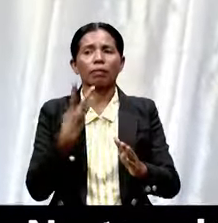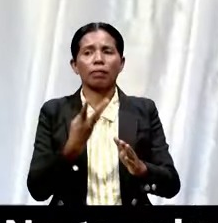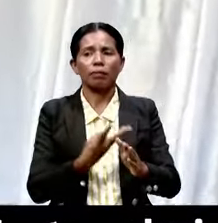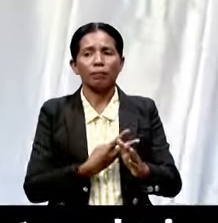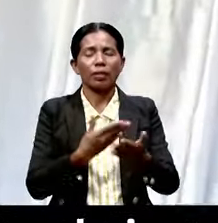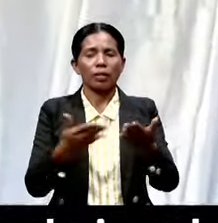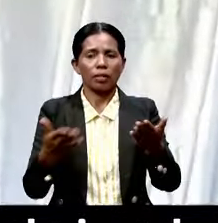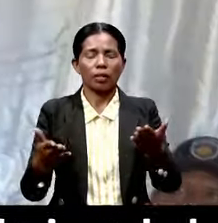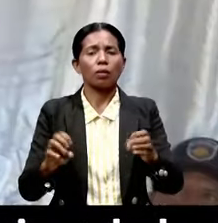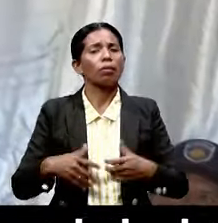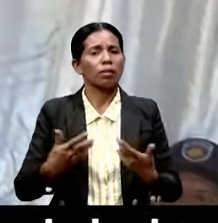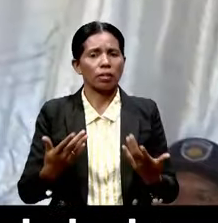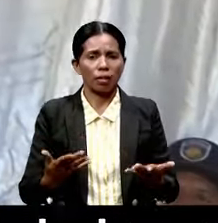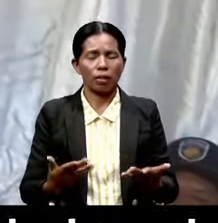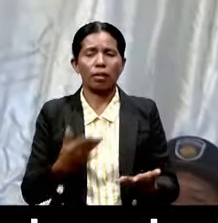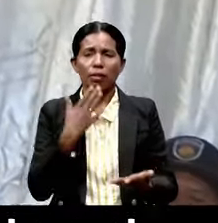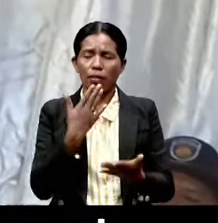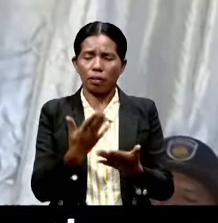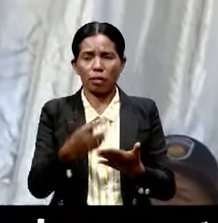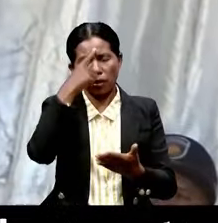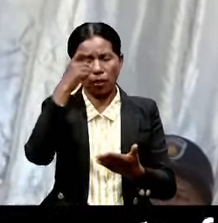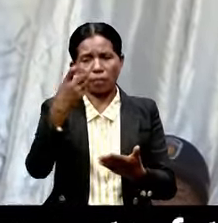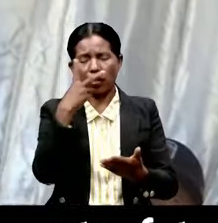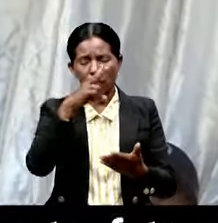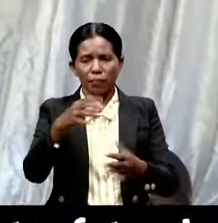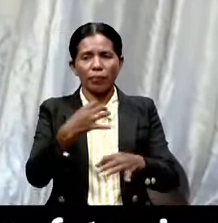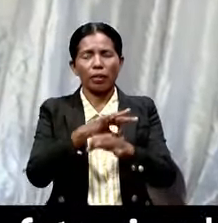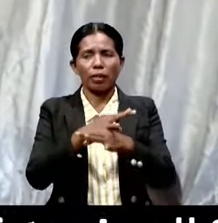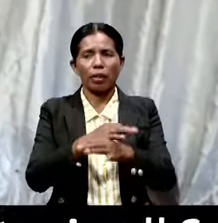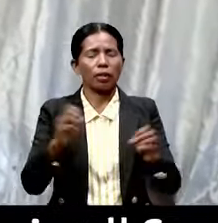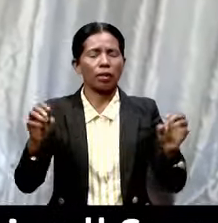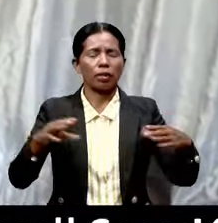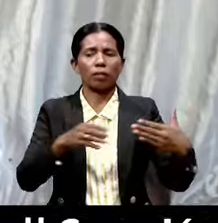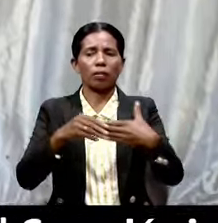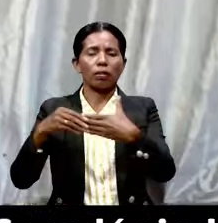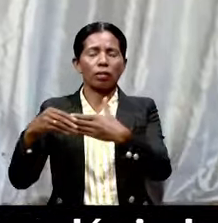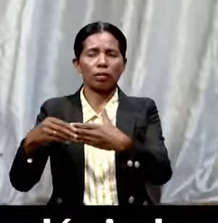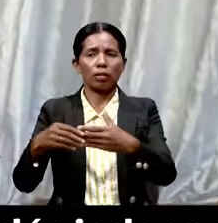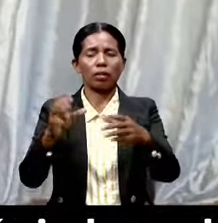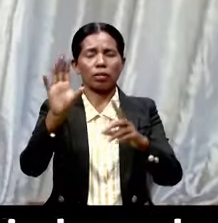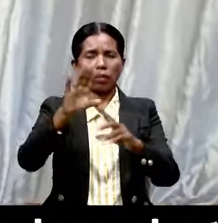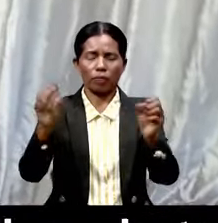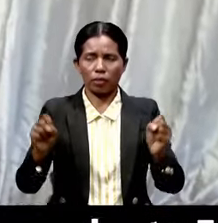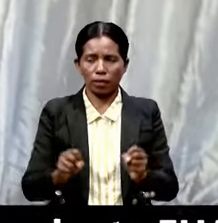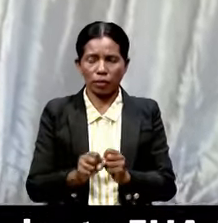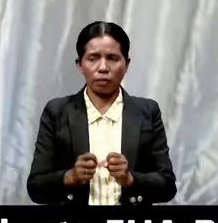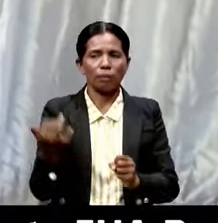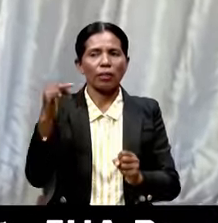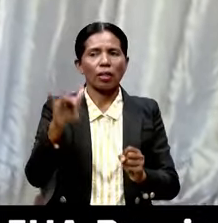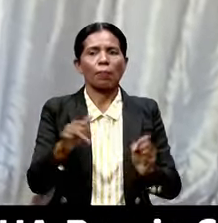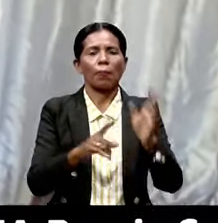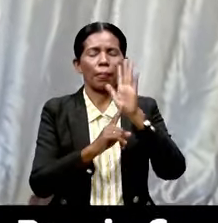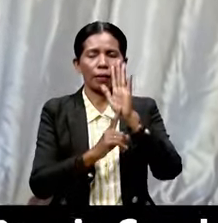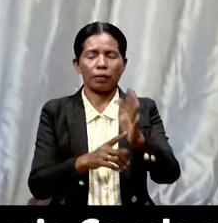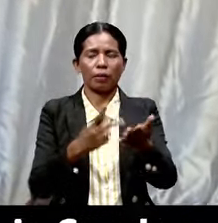nesa sanse ne oinsa dia. Tamba to hare manje jo dia ne laus komisa organisa dor fal ne autorita di falon. Autorita me legal por nia mo be